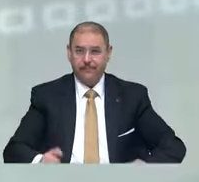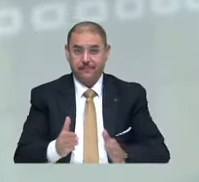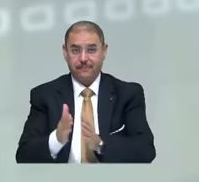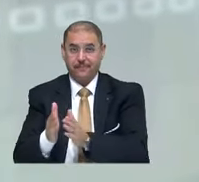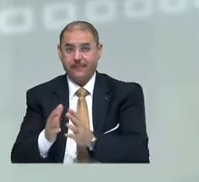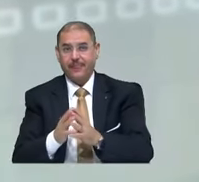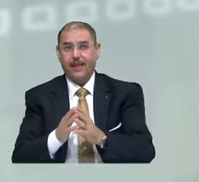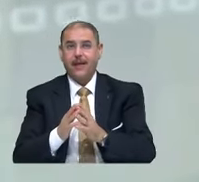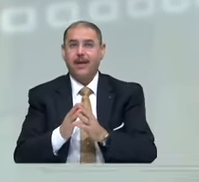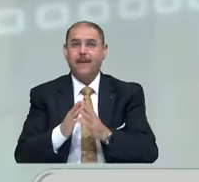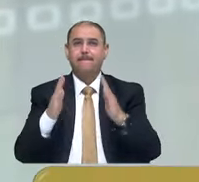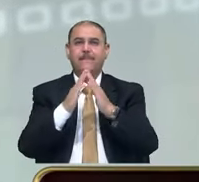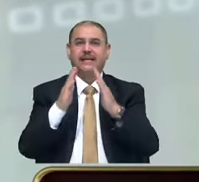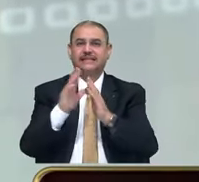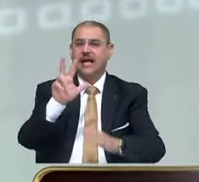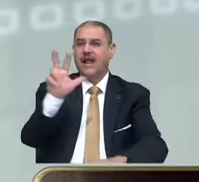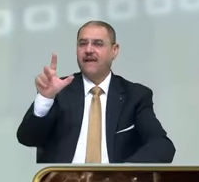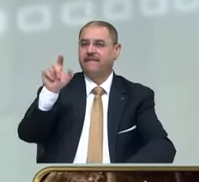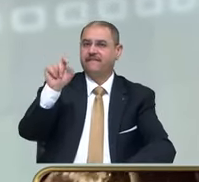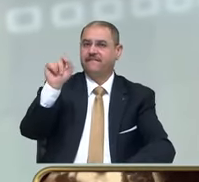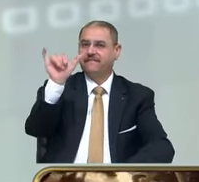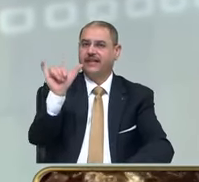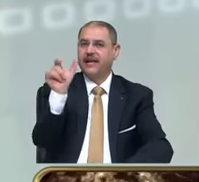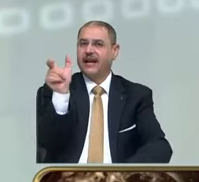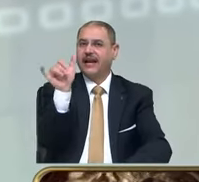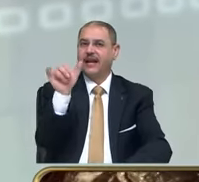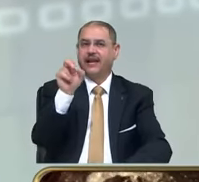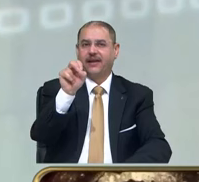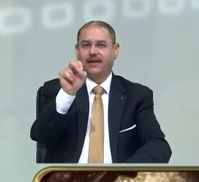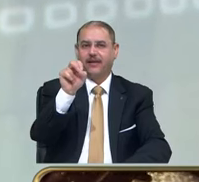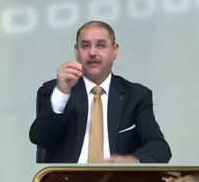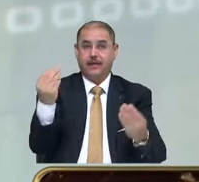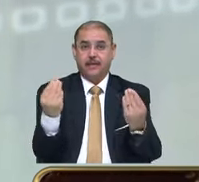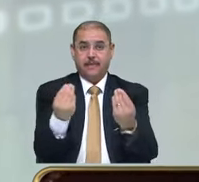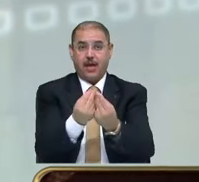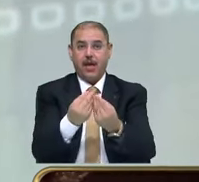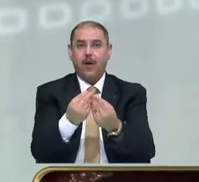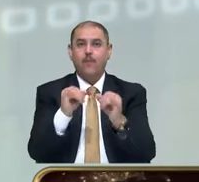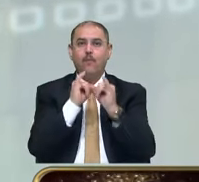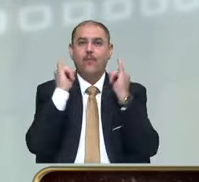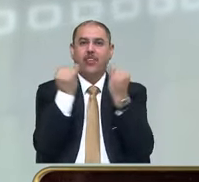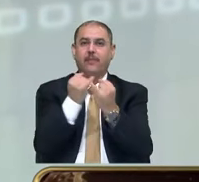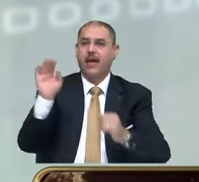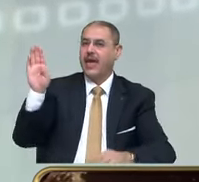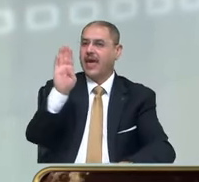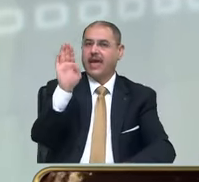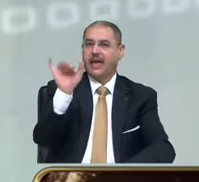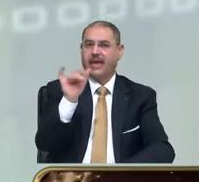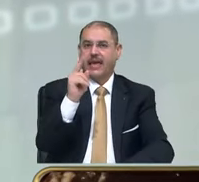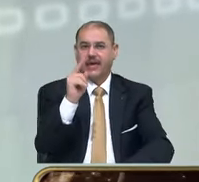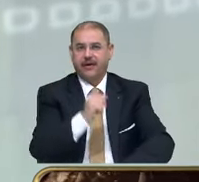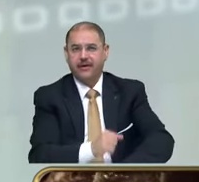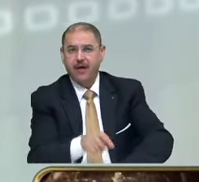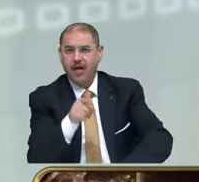أطلق مركز الفينيق للدراسات الاقتصادية والمعلوماتية ومنظمة كير الدولية بالأردن نتائج دراسية حول العوائق